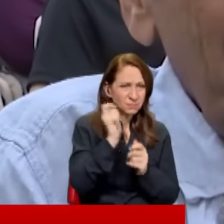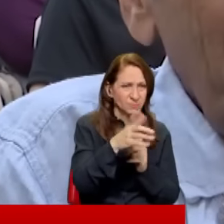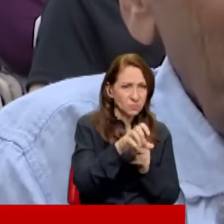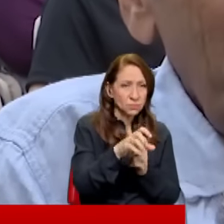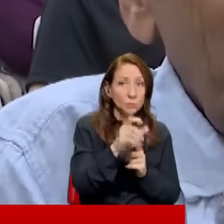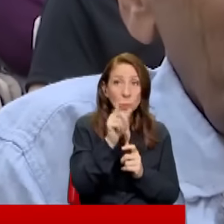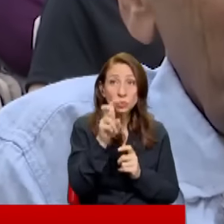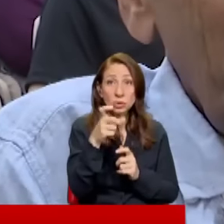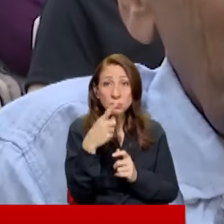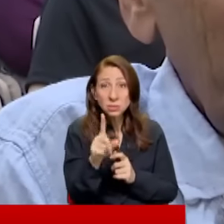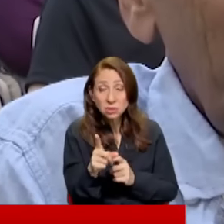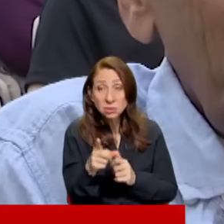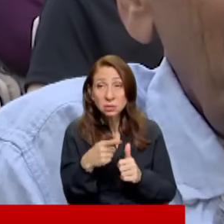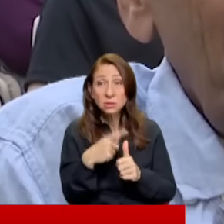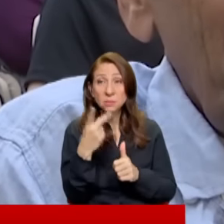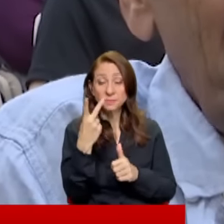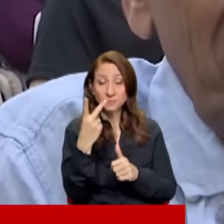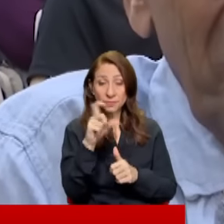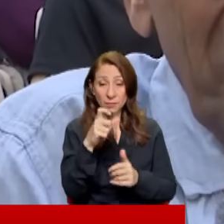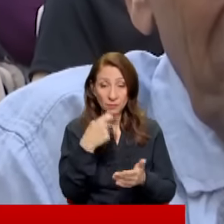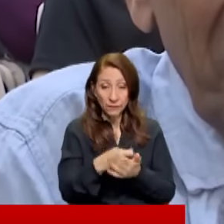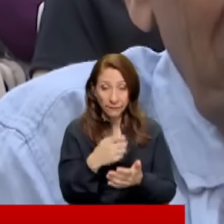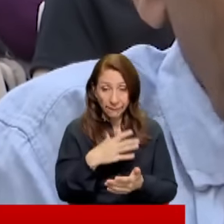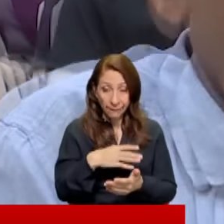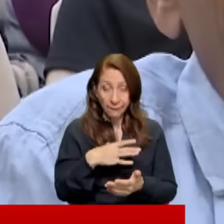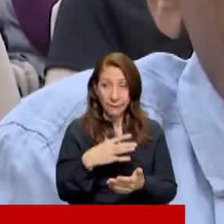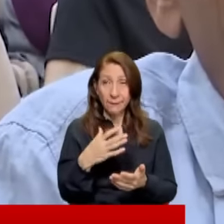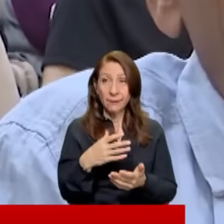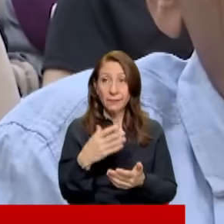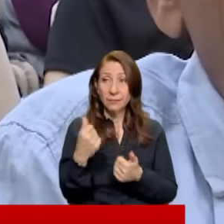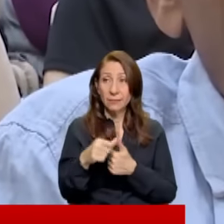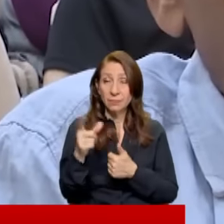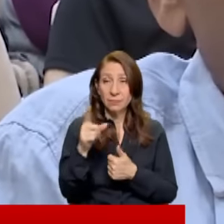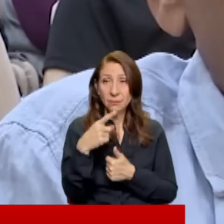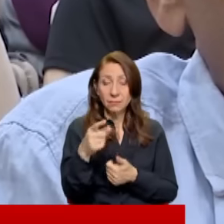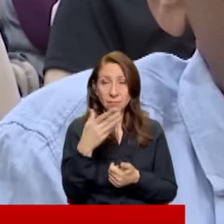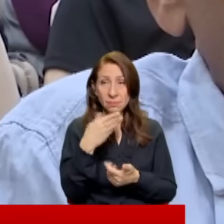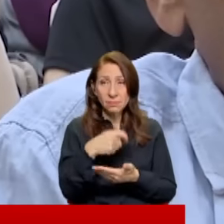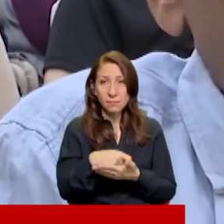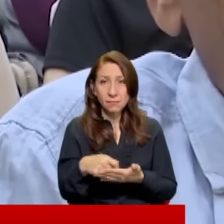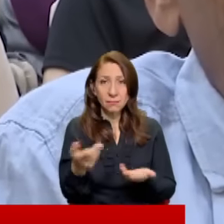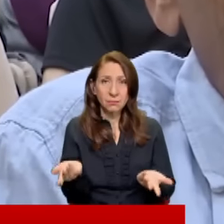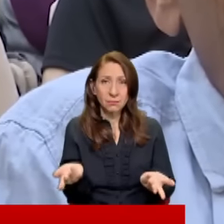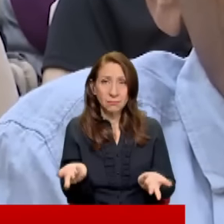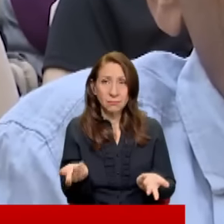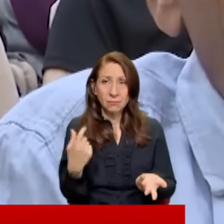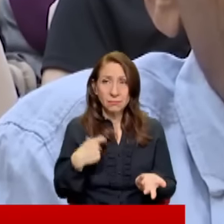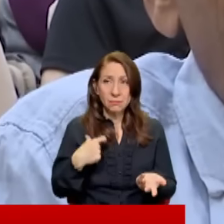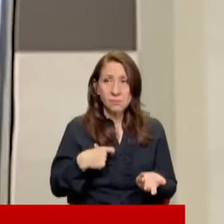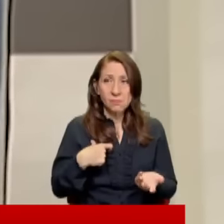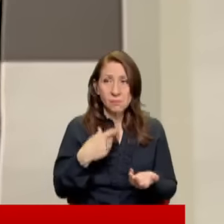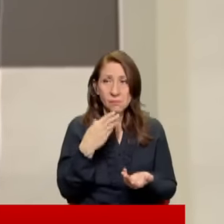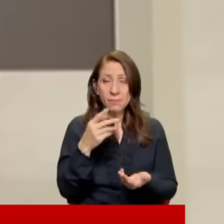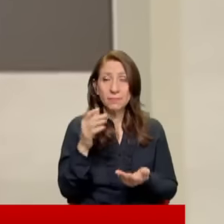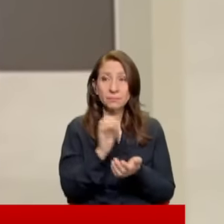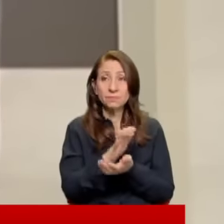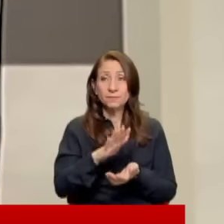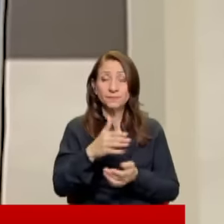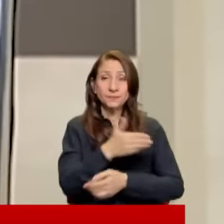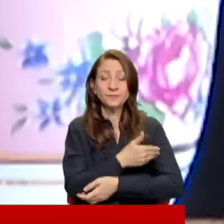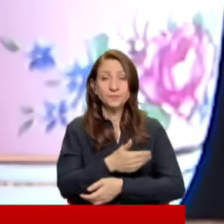18 dediler bize 2 aylık peşin istediler eşimin 10.000 L işçi emeklisi özel sektörden Aile ve